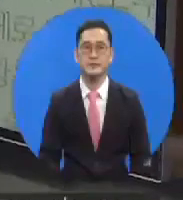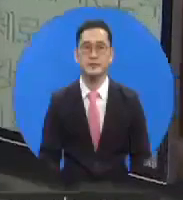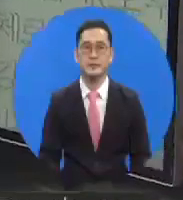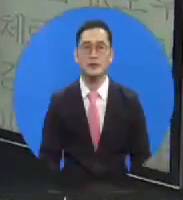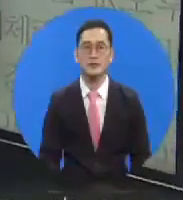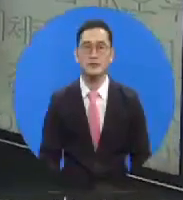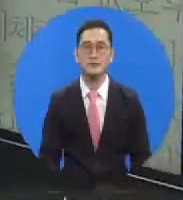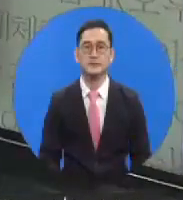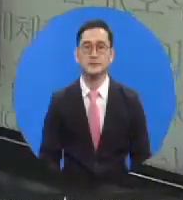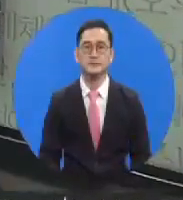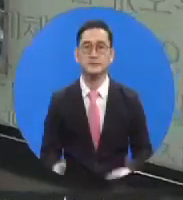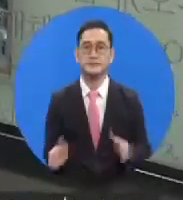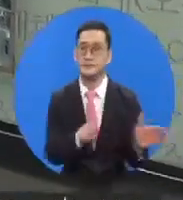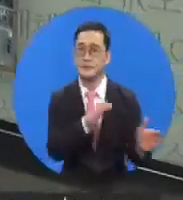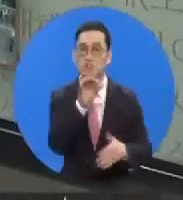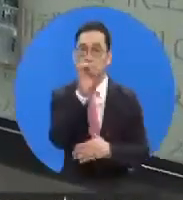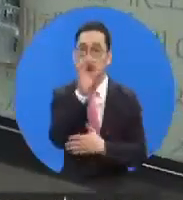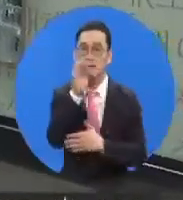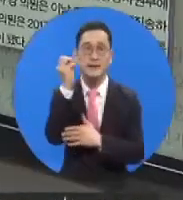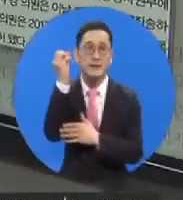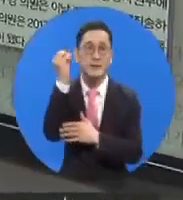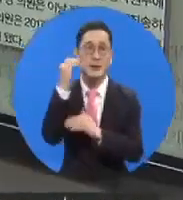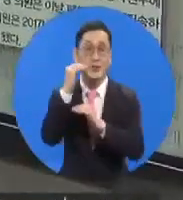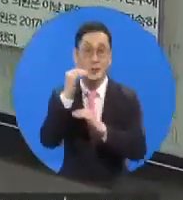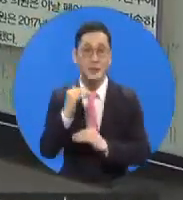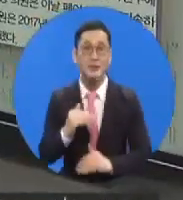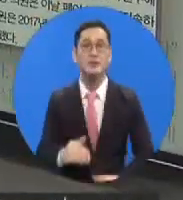다음 신문입니다. 이번엔 중앙일보입니다.